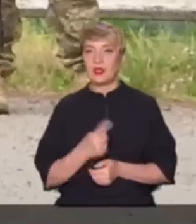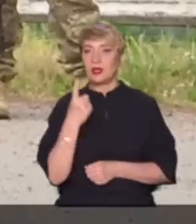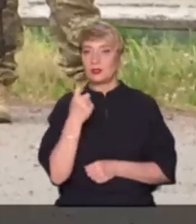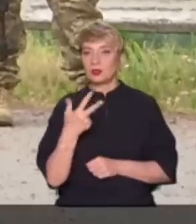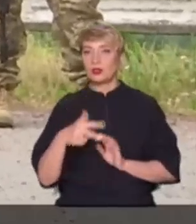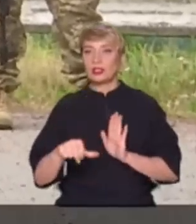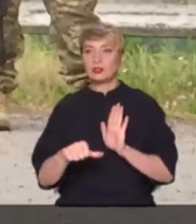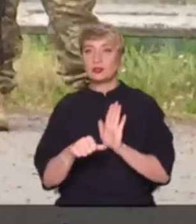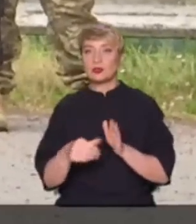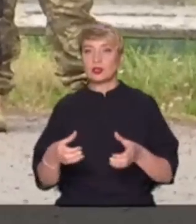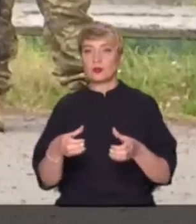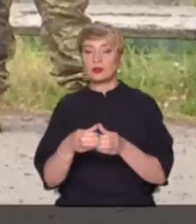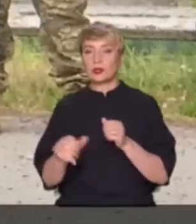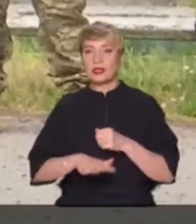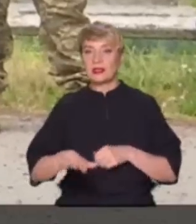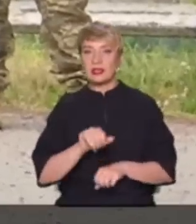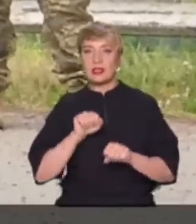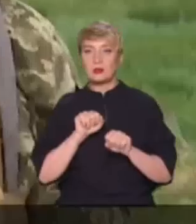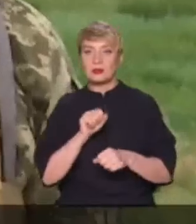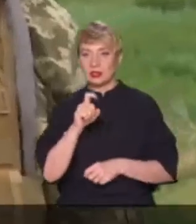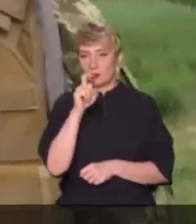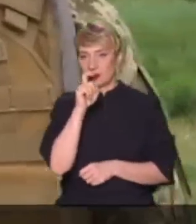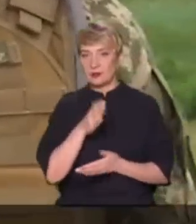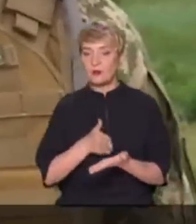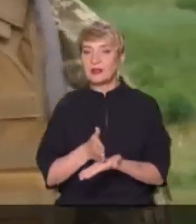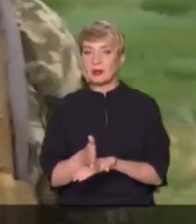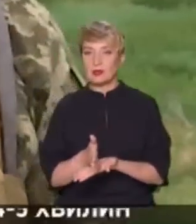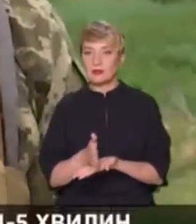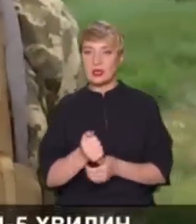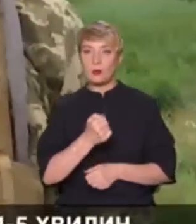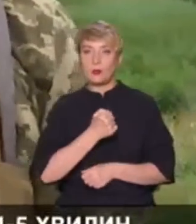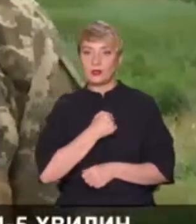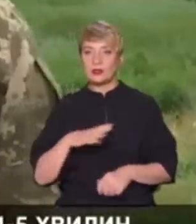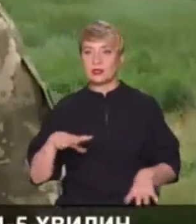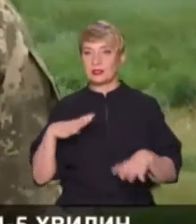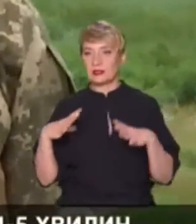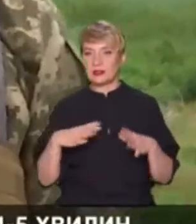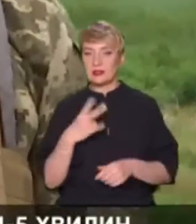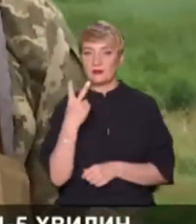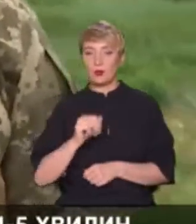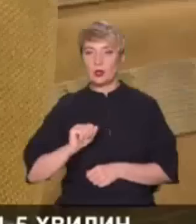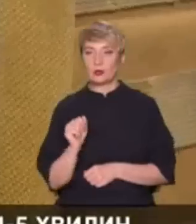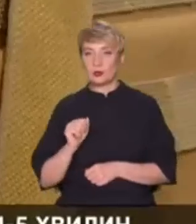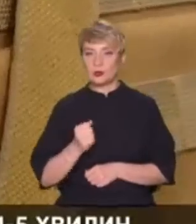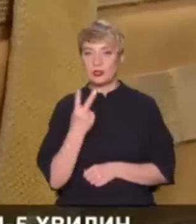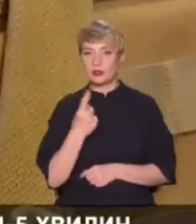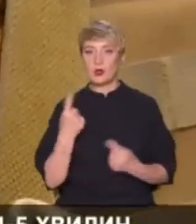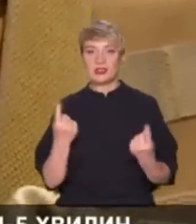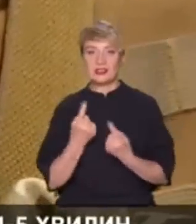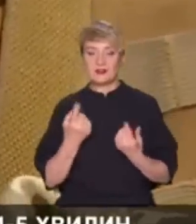136-й батальйон територіальної оборони Броварського напрямку. Бійці, тренер та рем, двоє друзів, двоє цивільних,